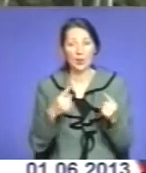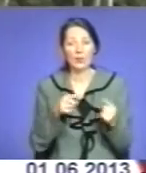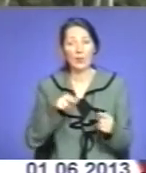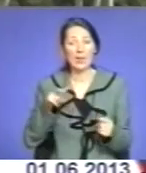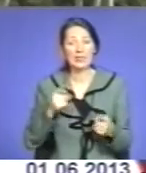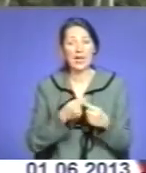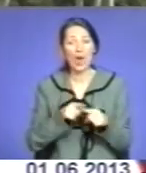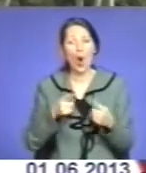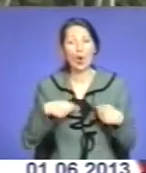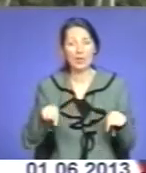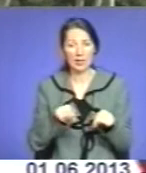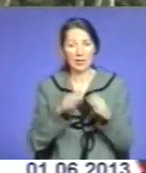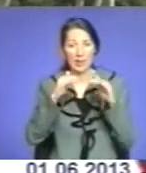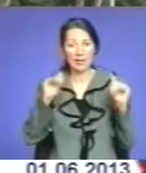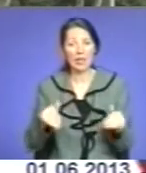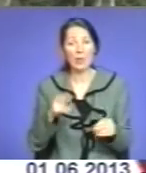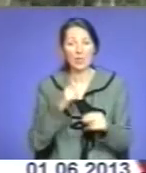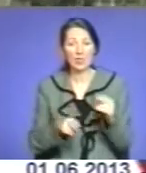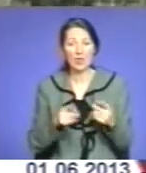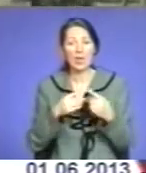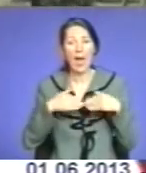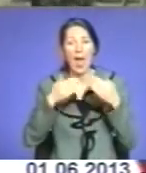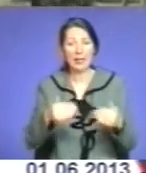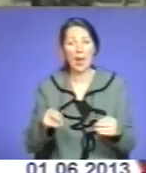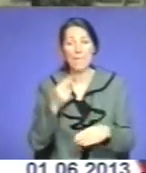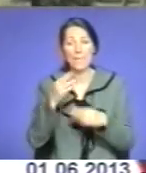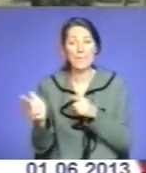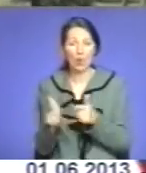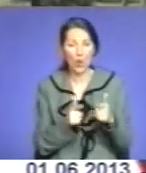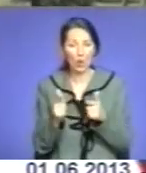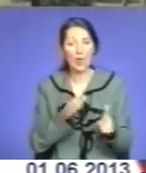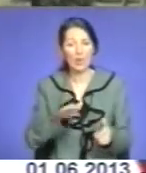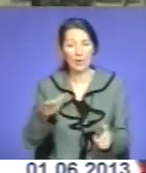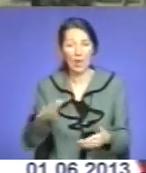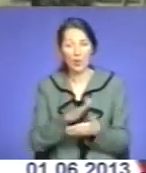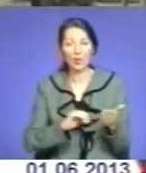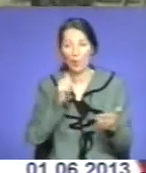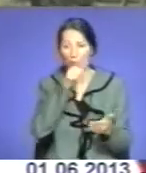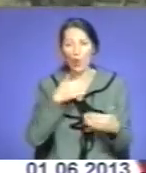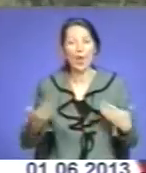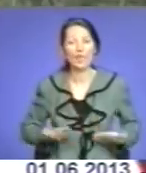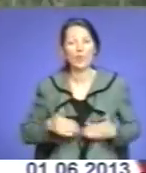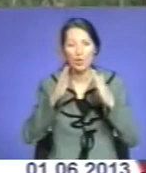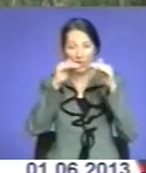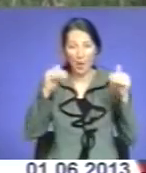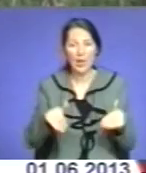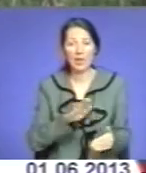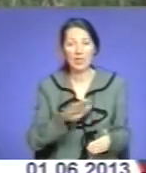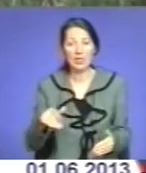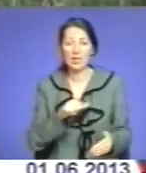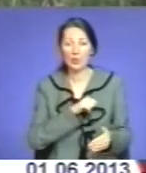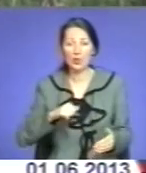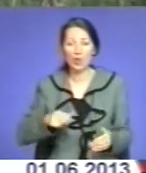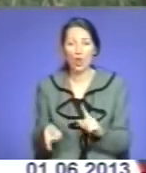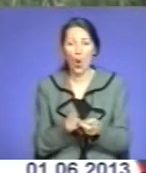етап теоретичної підготовки пластунів протягом року. Живучи у наметах, діти самостійно готують їжу, вчаться виживати у